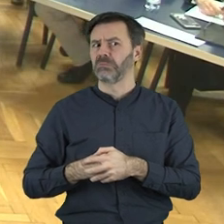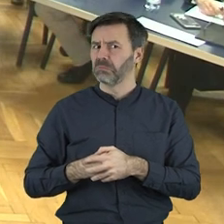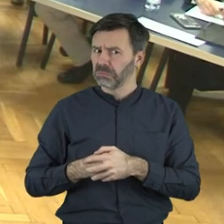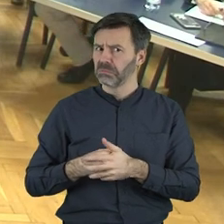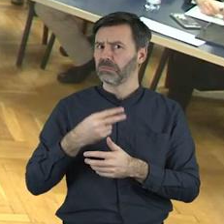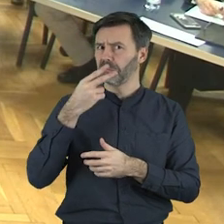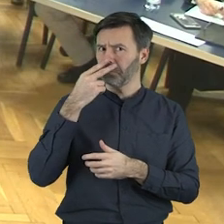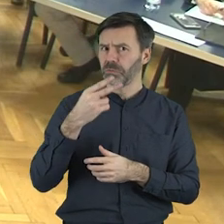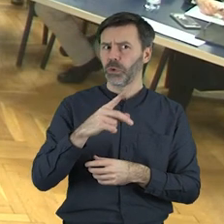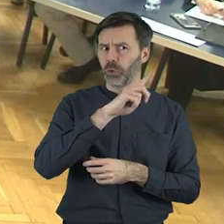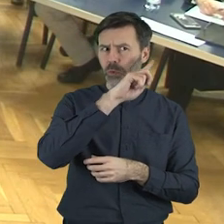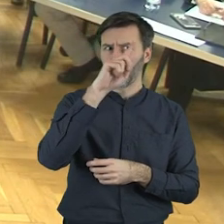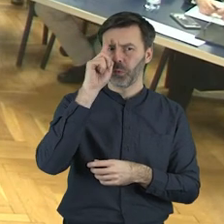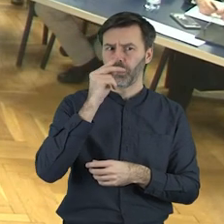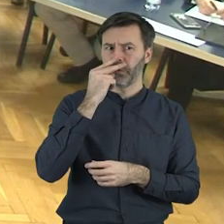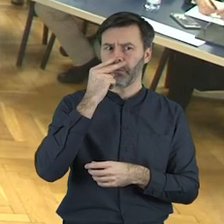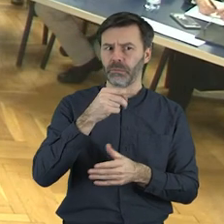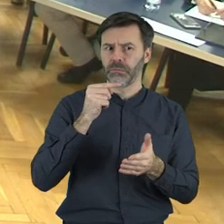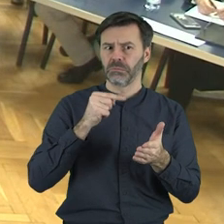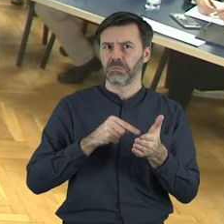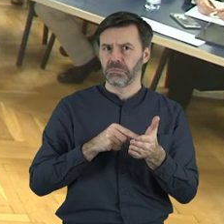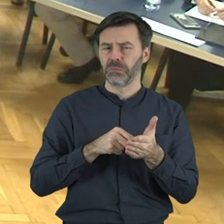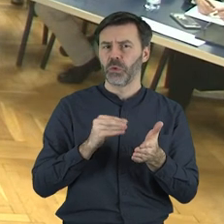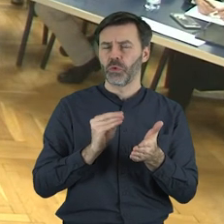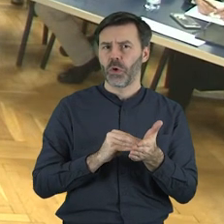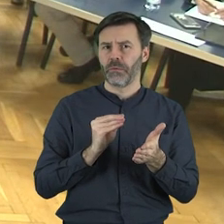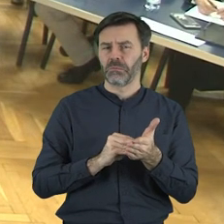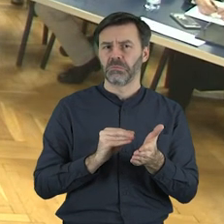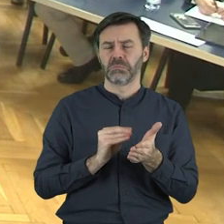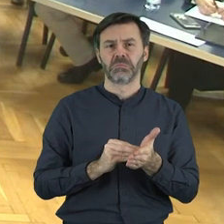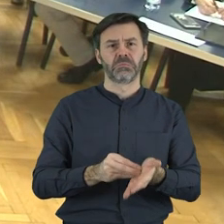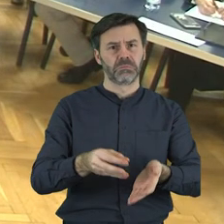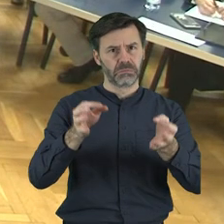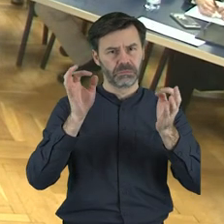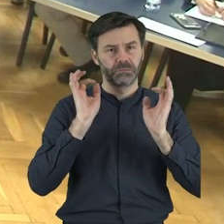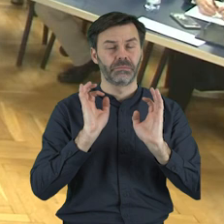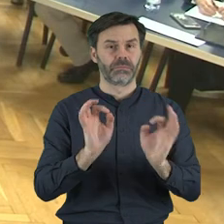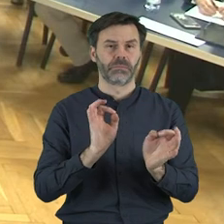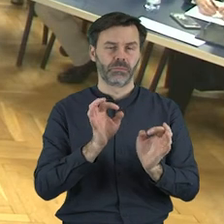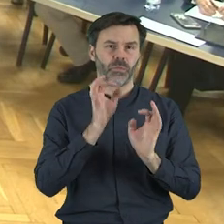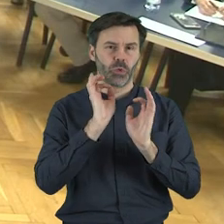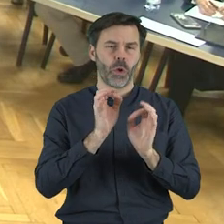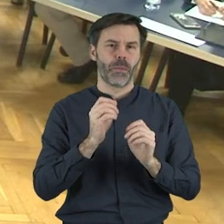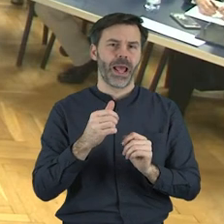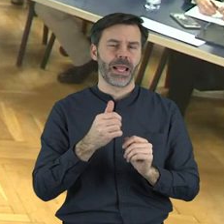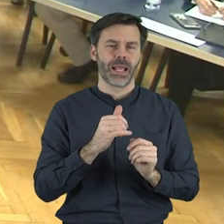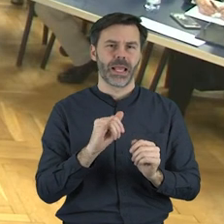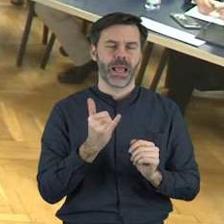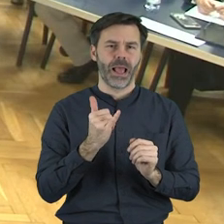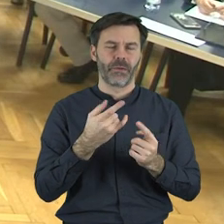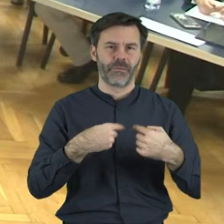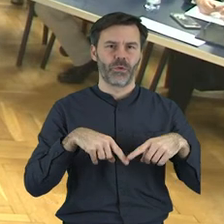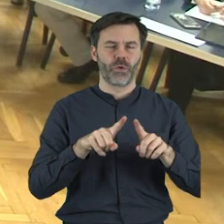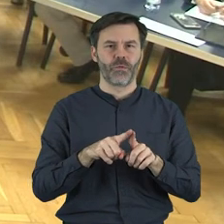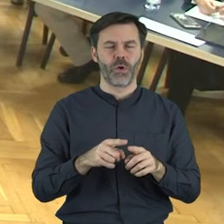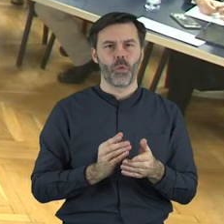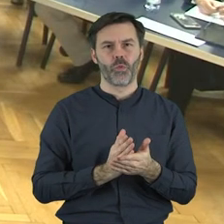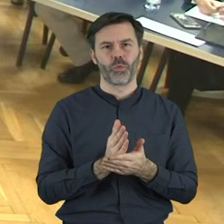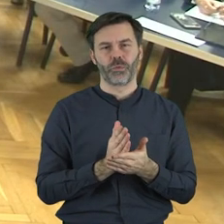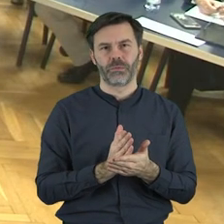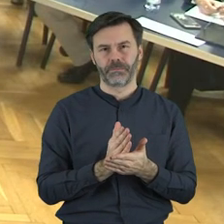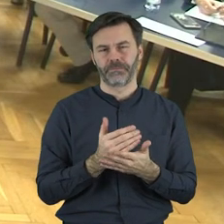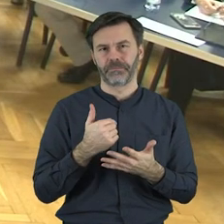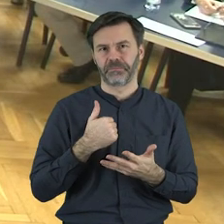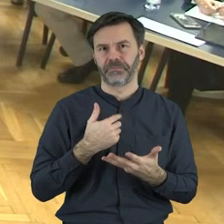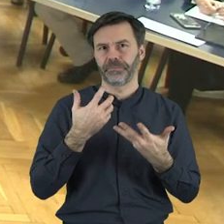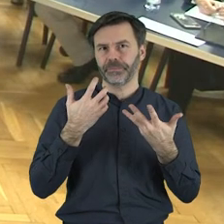o jakość wykonywania tych usług. I chcielibyśmy w imieniu